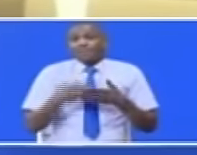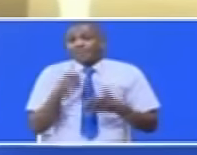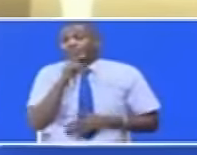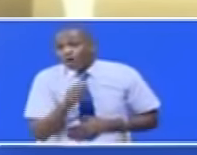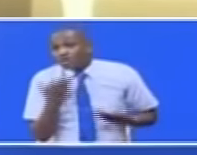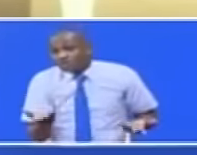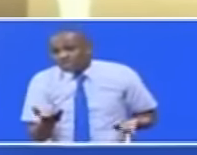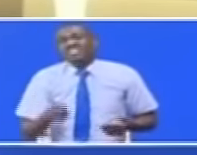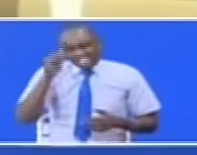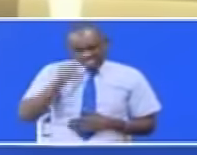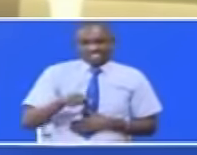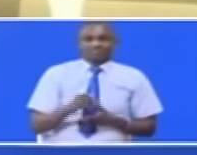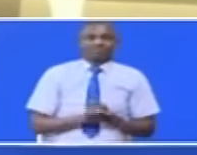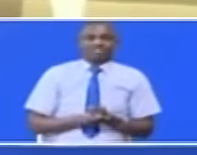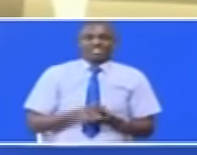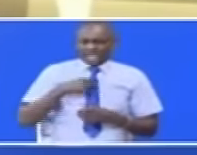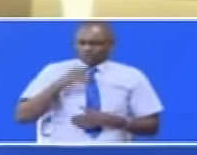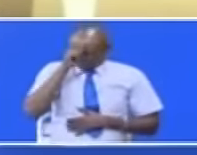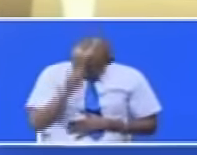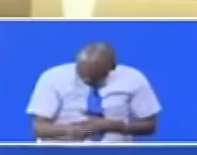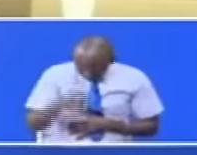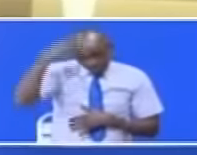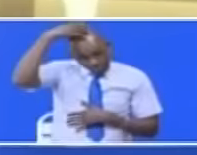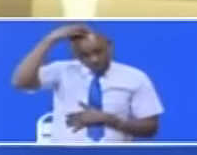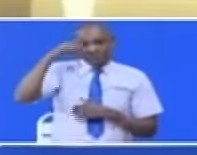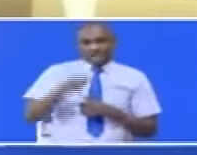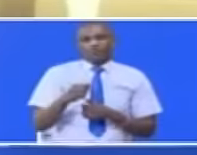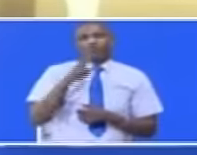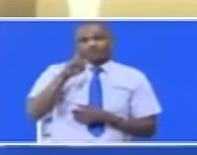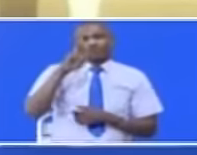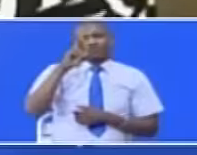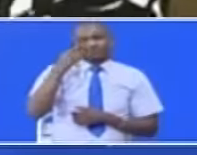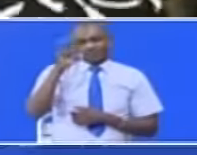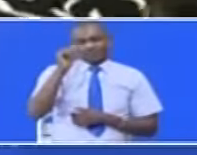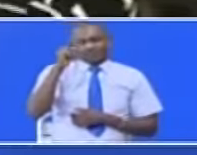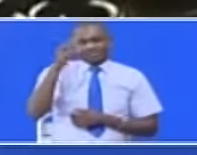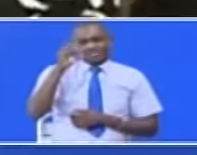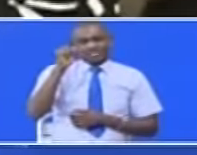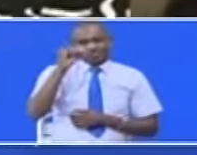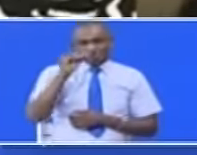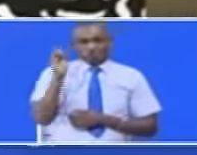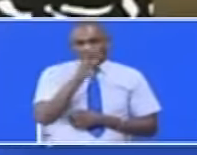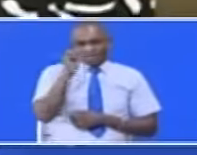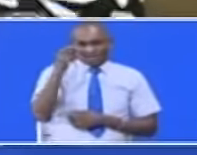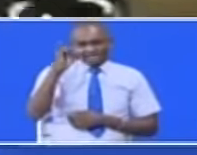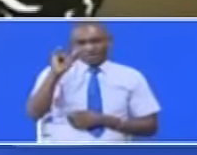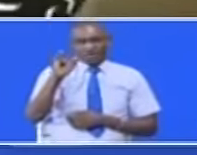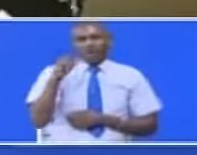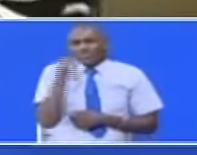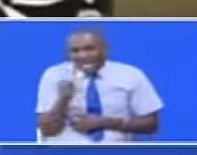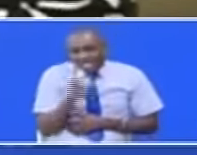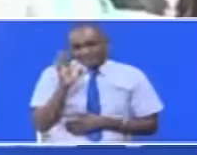Boy nikamwambia akaniambia Sasa kwa heshima ya pop anaitwa Francisco Marion nyanyake aliyekuwa na furaha